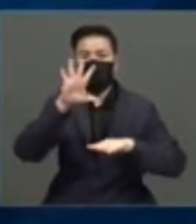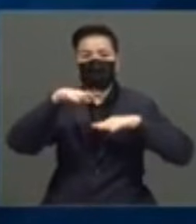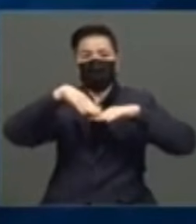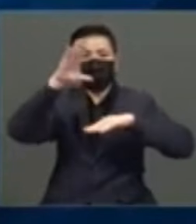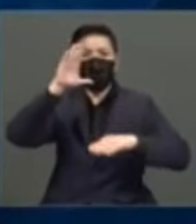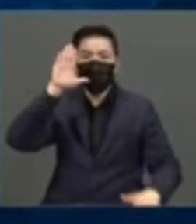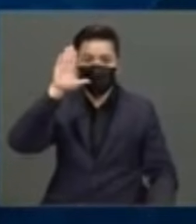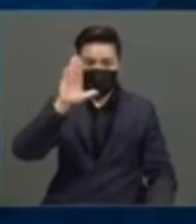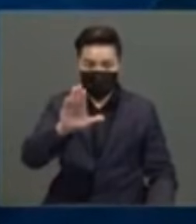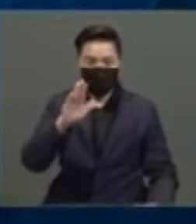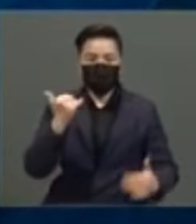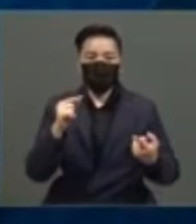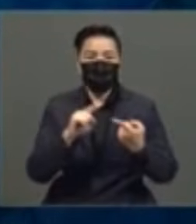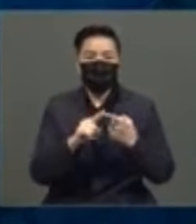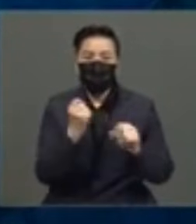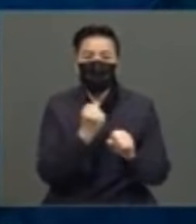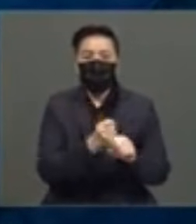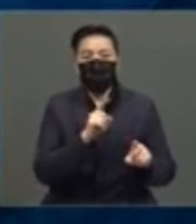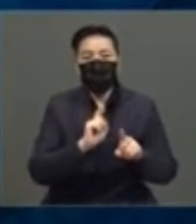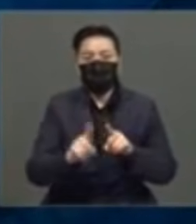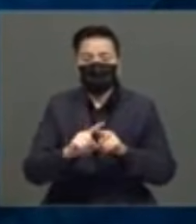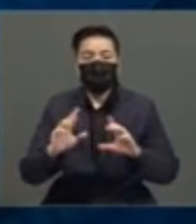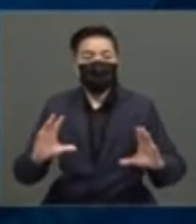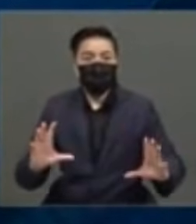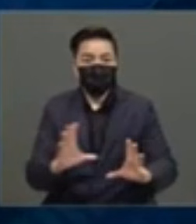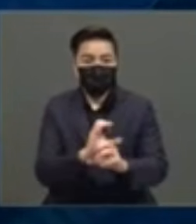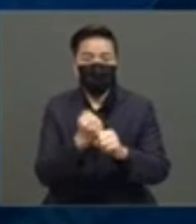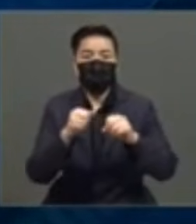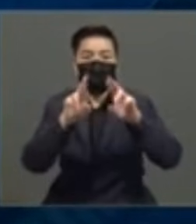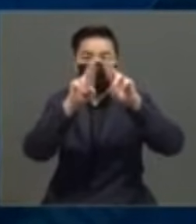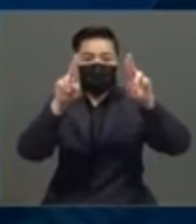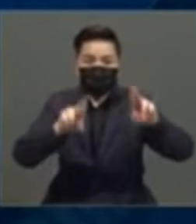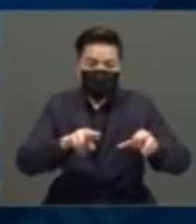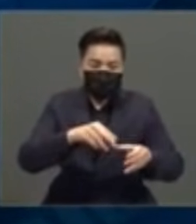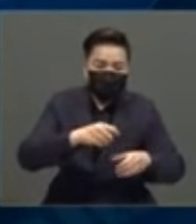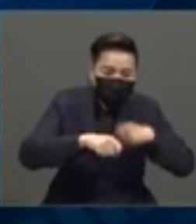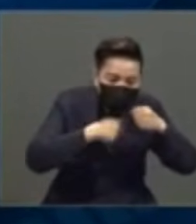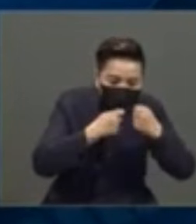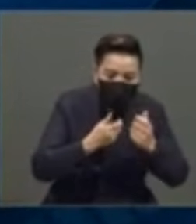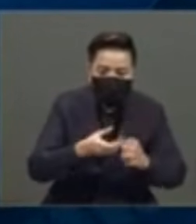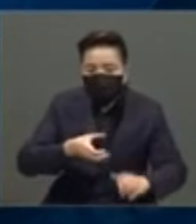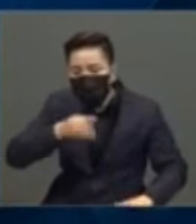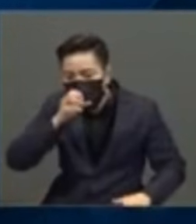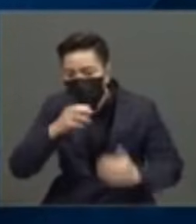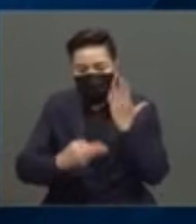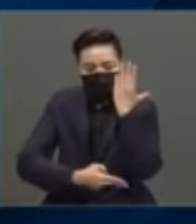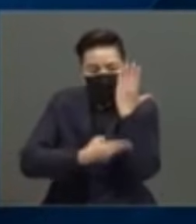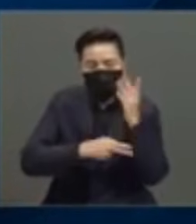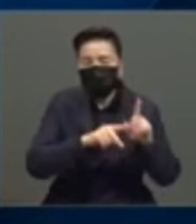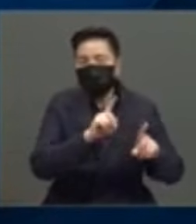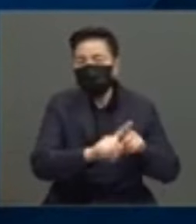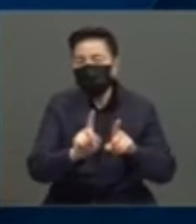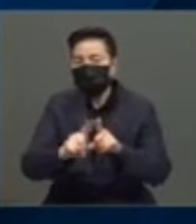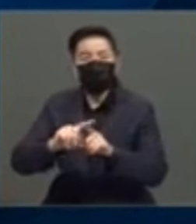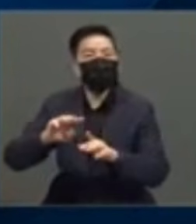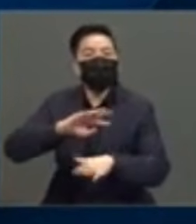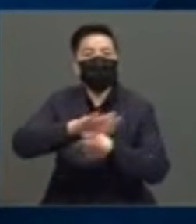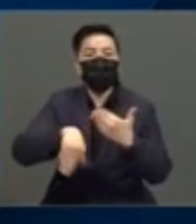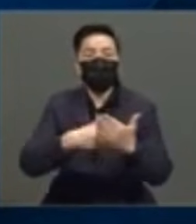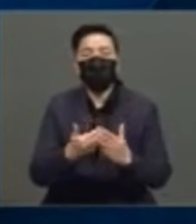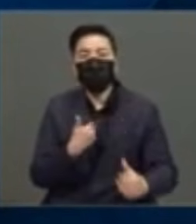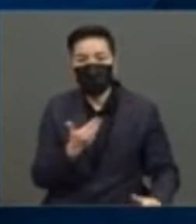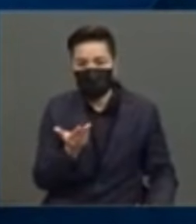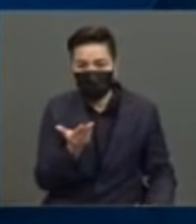นสำหรับกิจการนะครับก็ข้อสรุปก็คือร้านอาหารเครื่องดื่มห้างโรงแรมทั้งหลายที่ผมพูดไปทั้งหมดขอความ